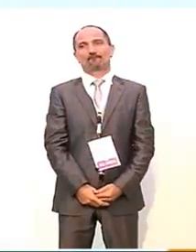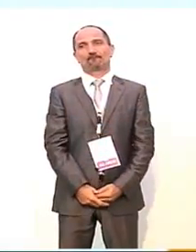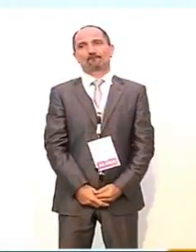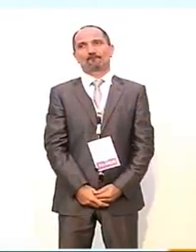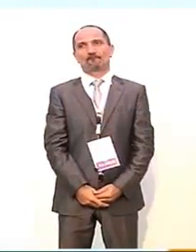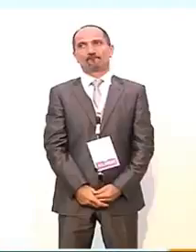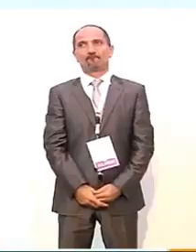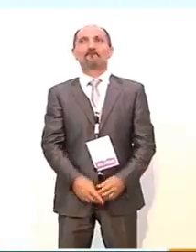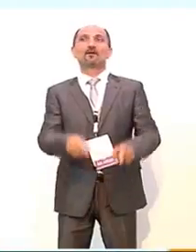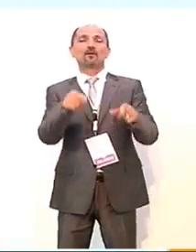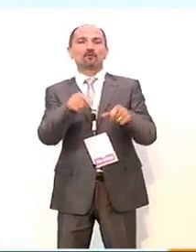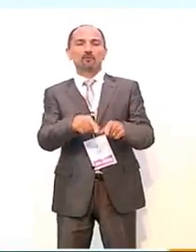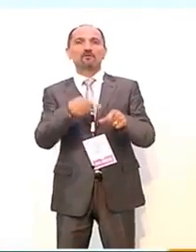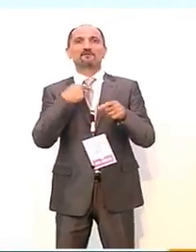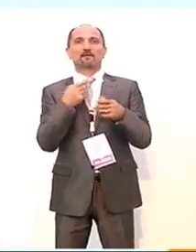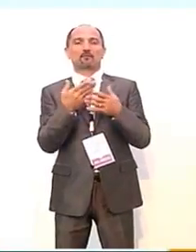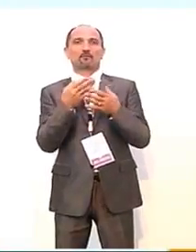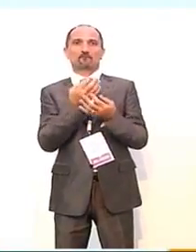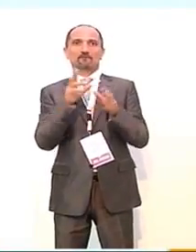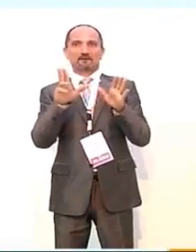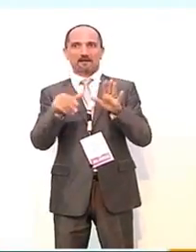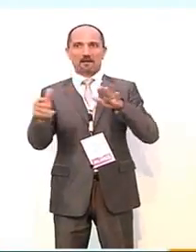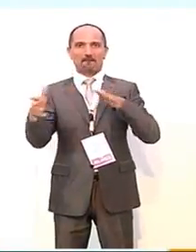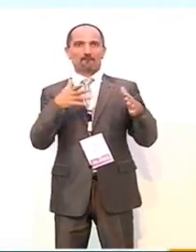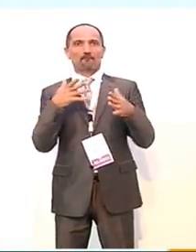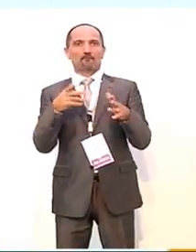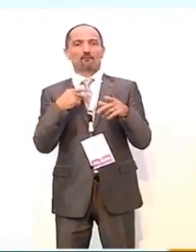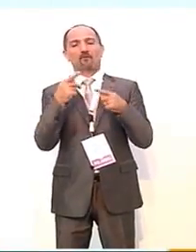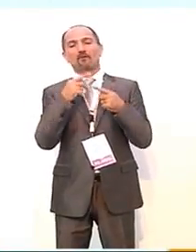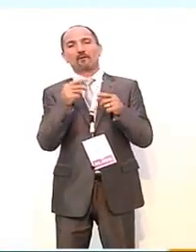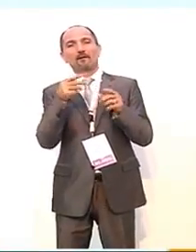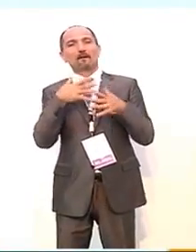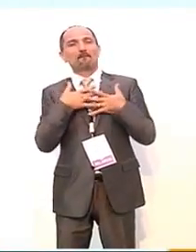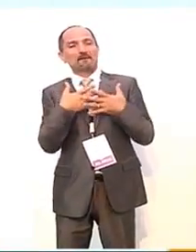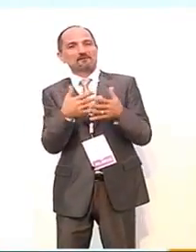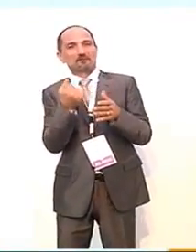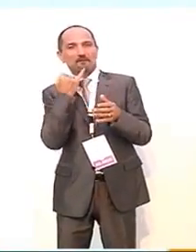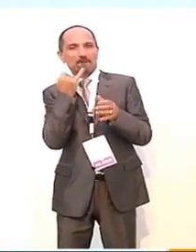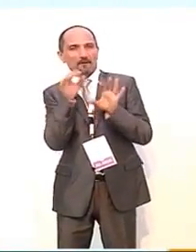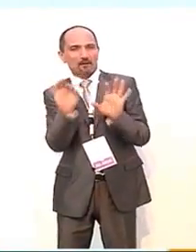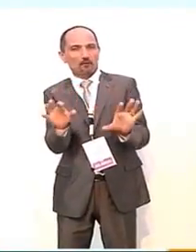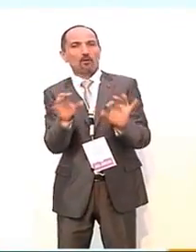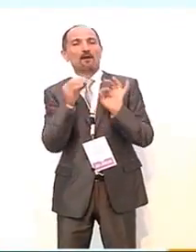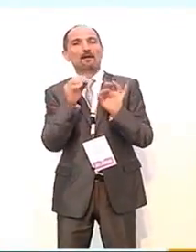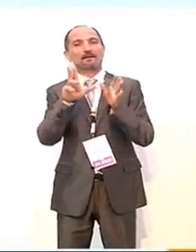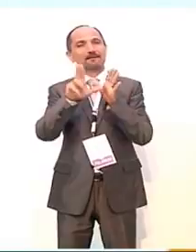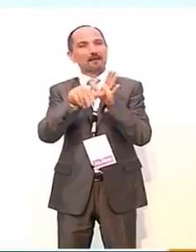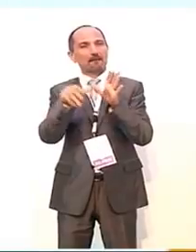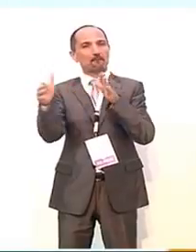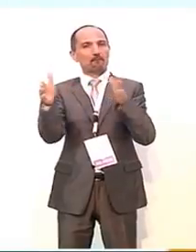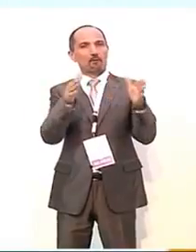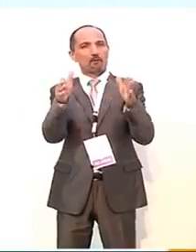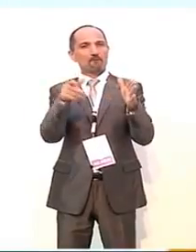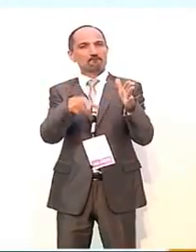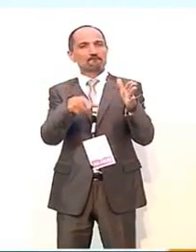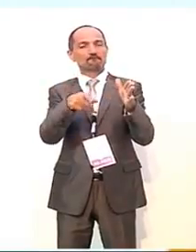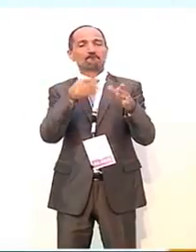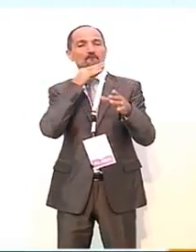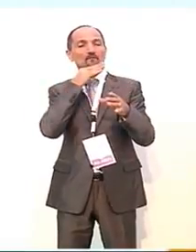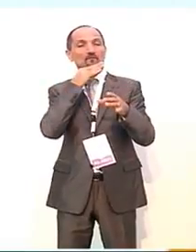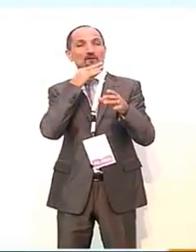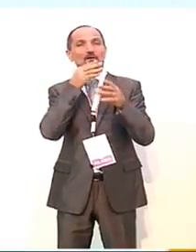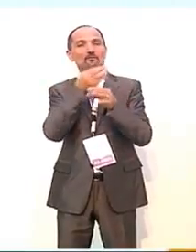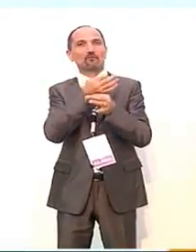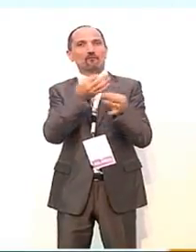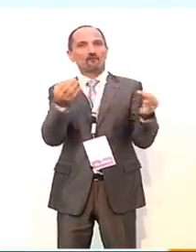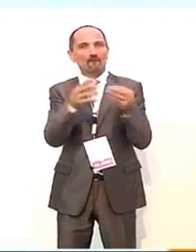Siamo in un tempo di disincanto, tempo di passioni piccole, tempo in cui non basta fare o dire